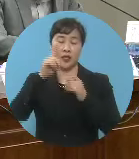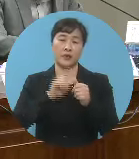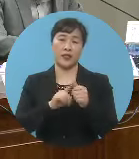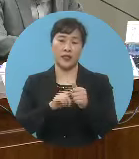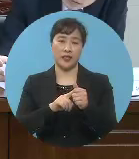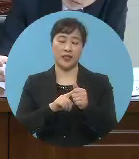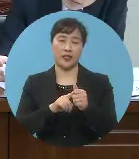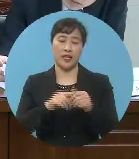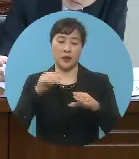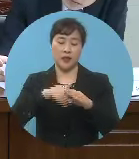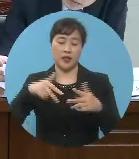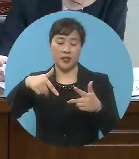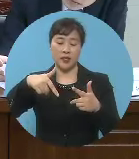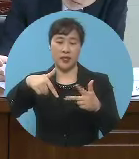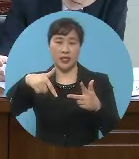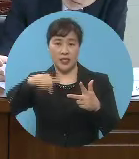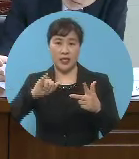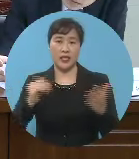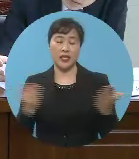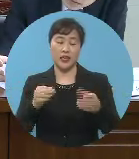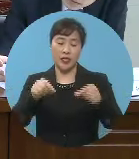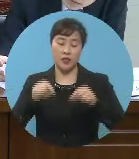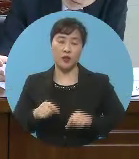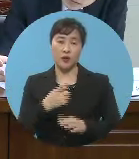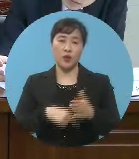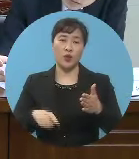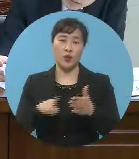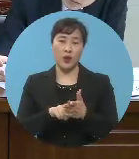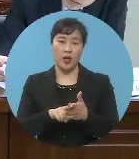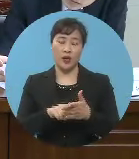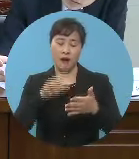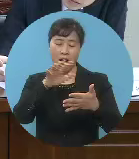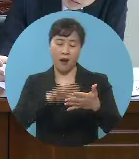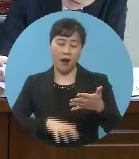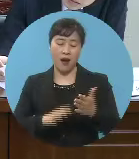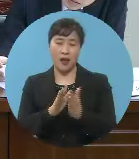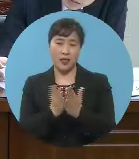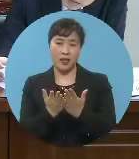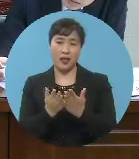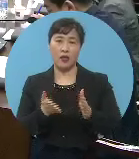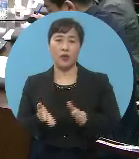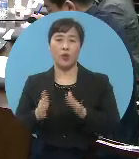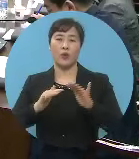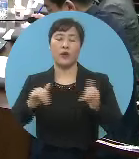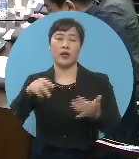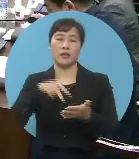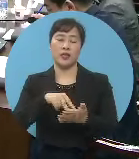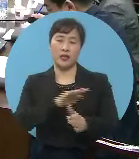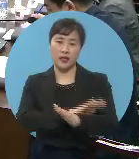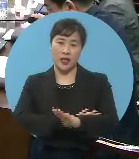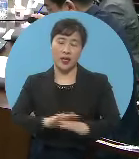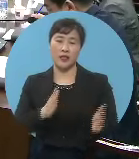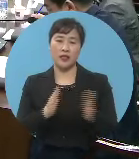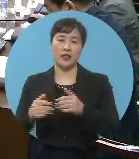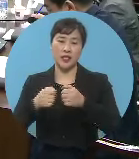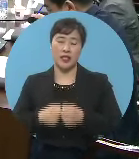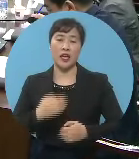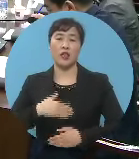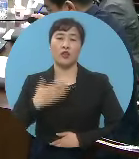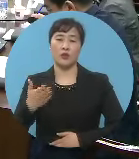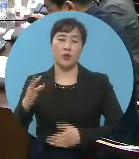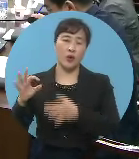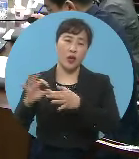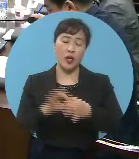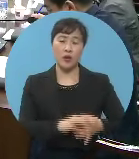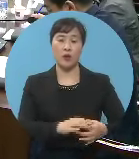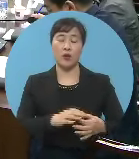권한대행은 민선 7기 업무 인수인계를 위한 도정백서를 도민의 시각에서 정리해 자세히 알리고 계속해야 할